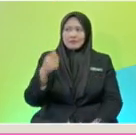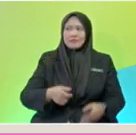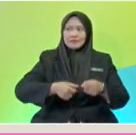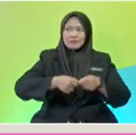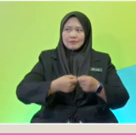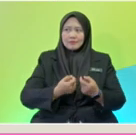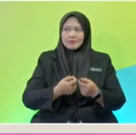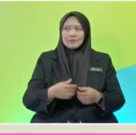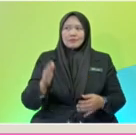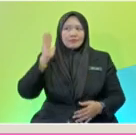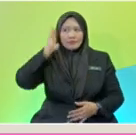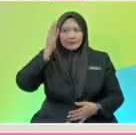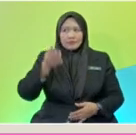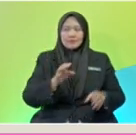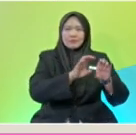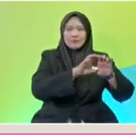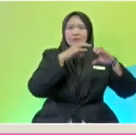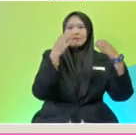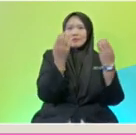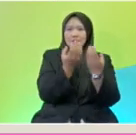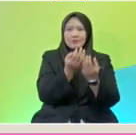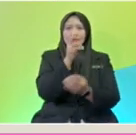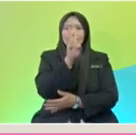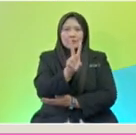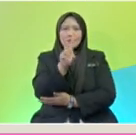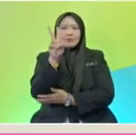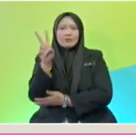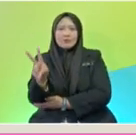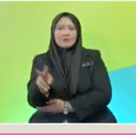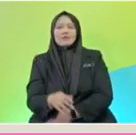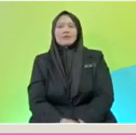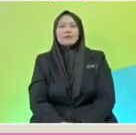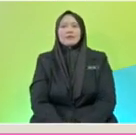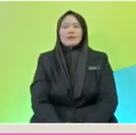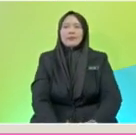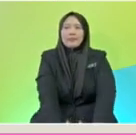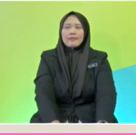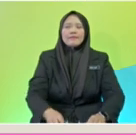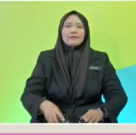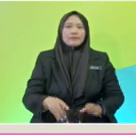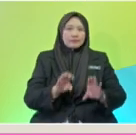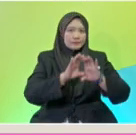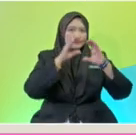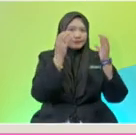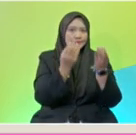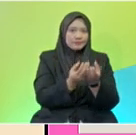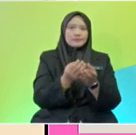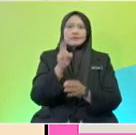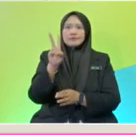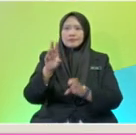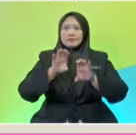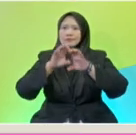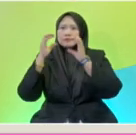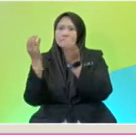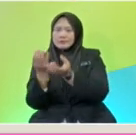dan kita akan kumpul dia oke dikumpulkan dua-dua jadi milik itu kumpulkan